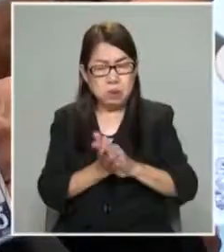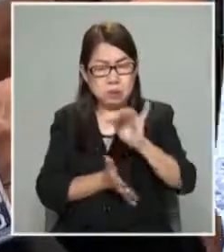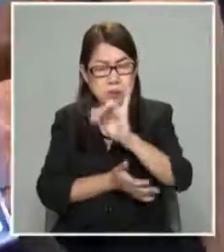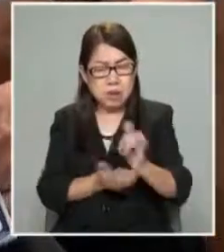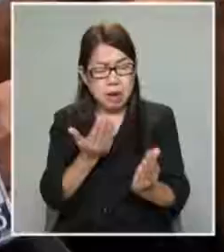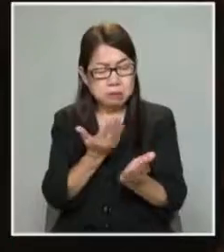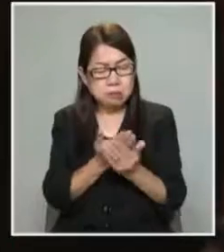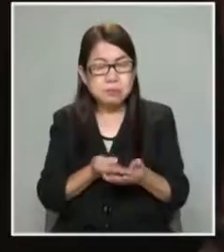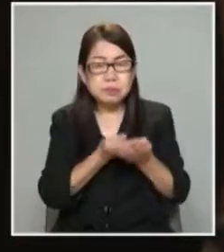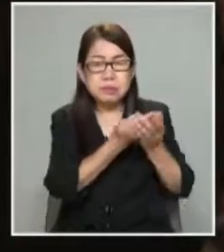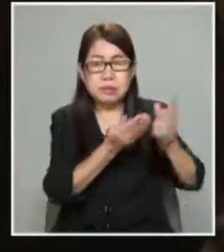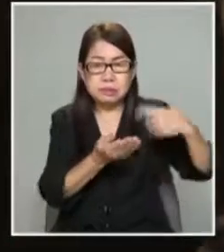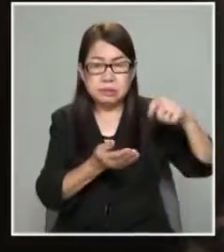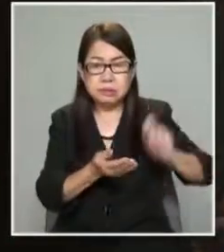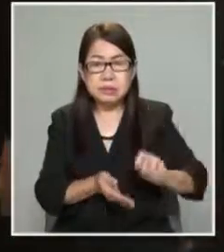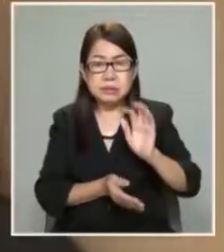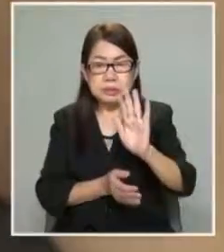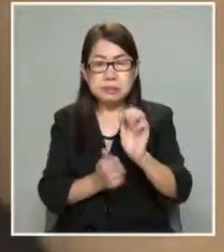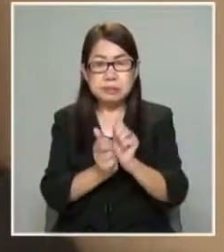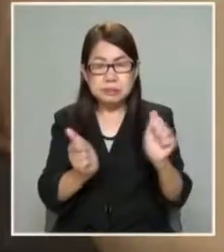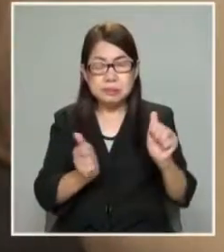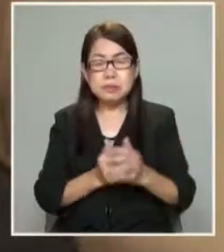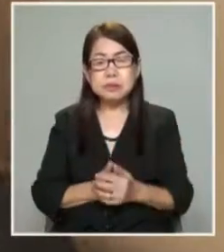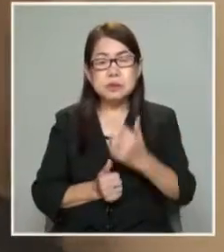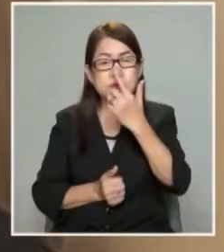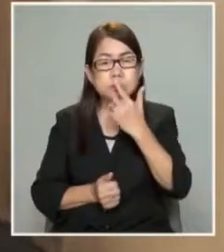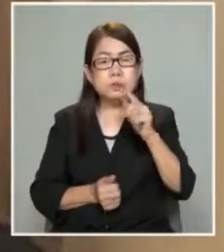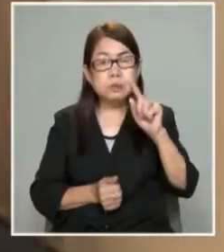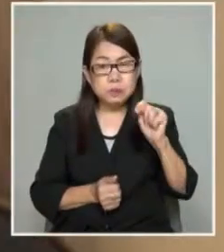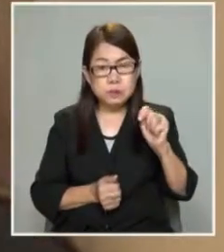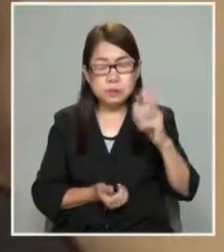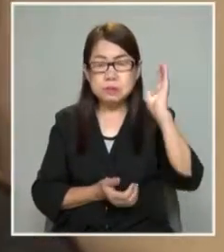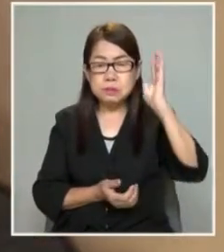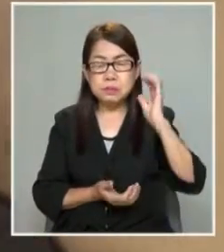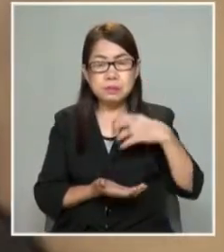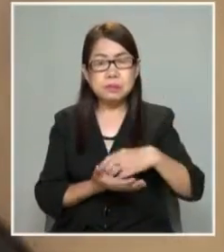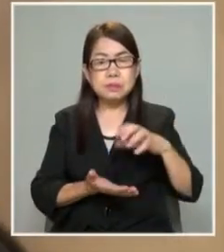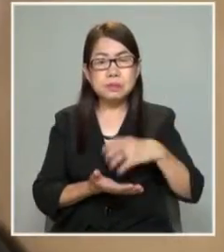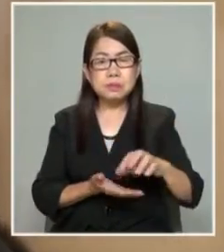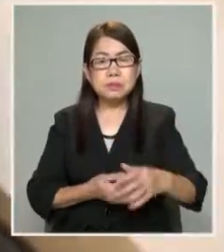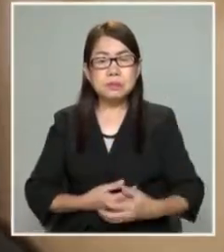าลต่อไปอนุสรณ์ปรางทองถ่ายภาพทีมข่าว True for You รายงาน